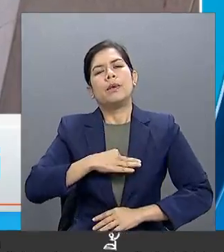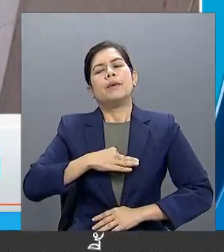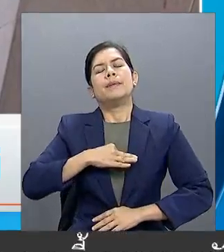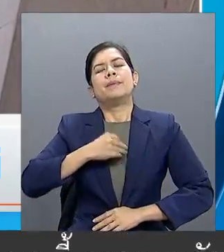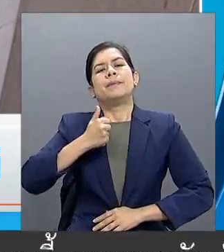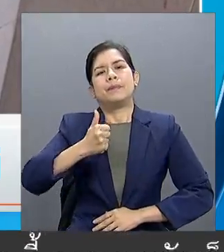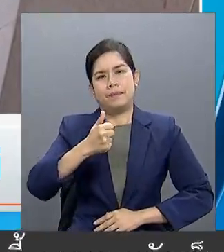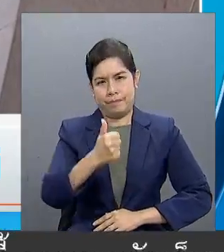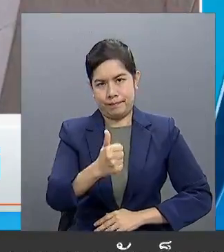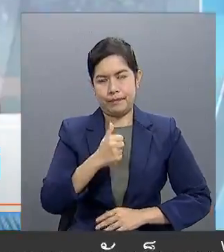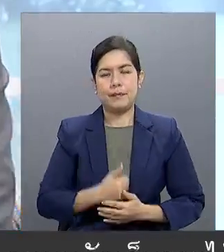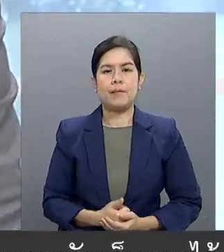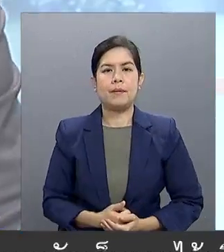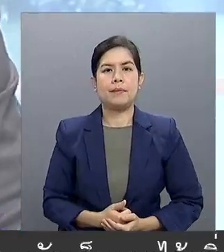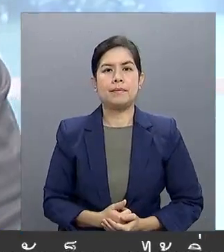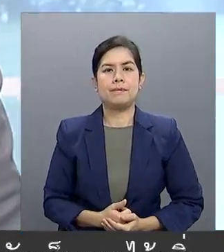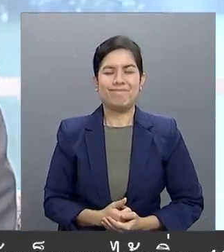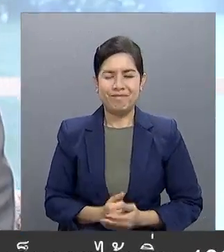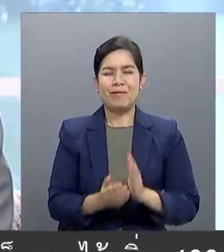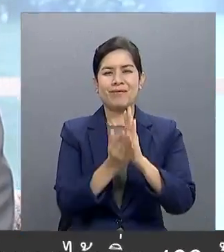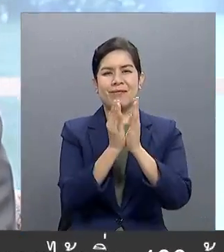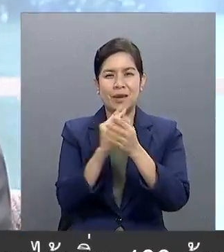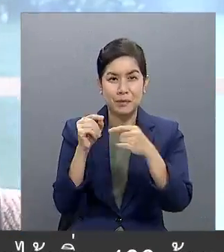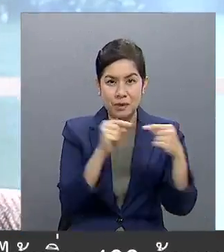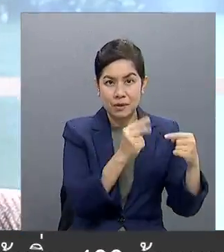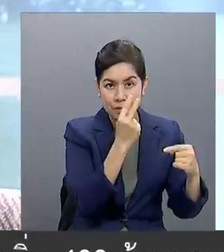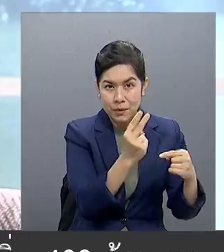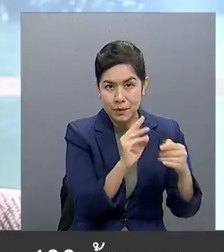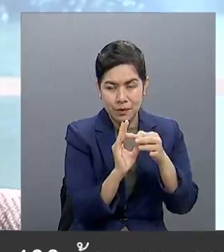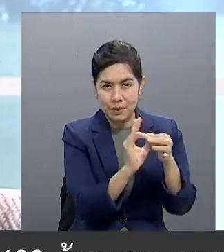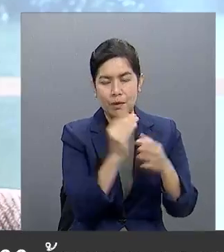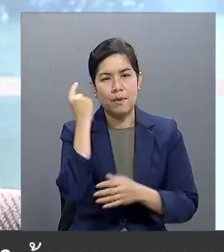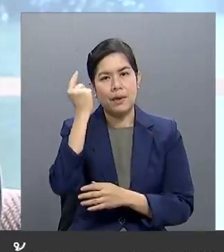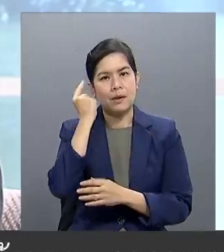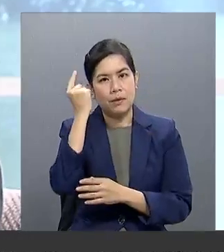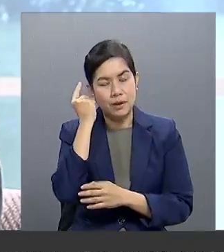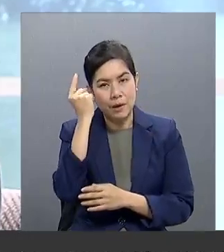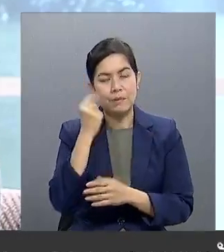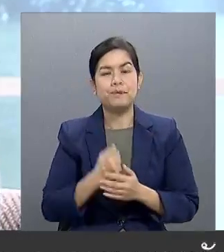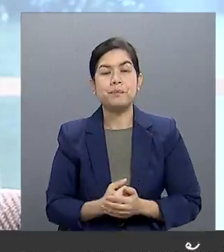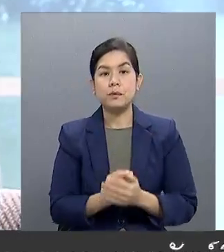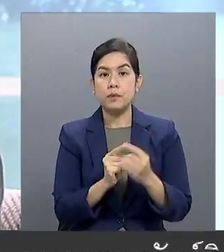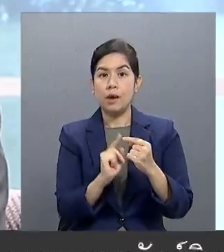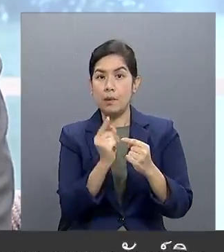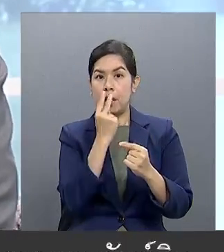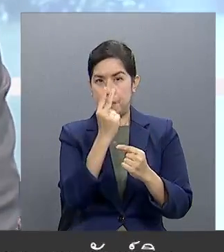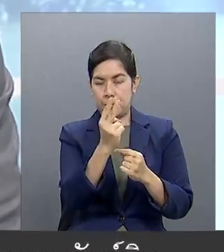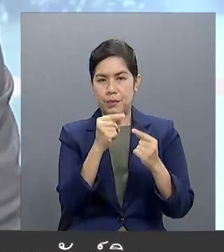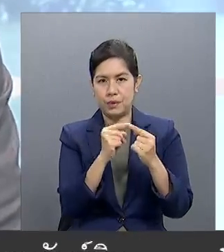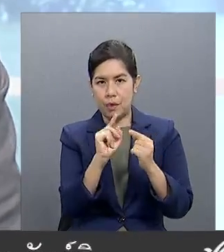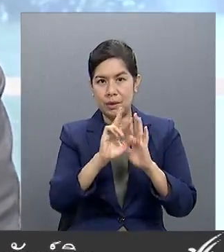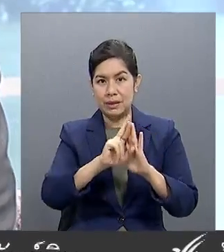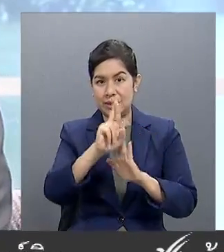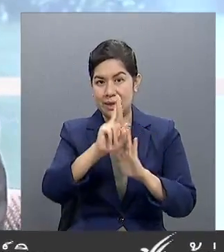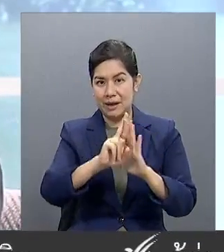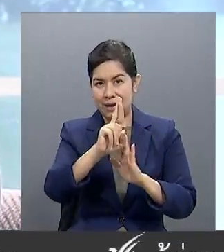ค่ะ ครับอ่ะเรื่องราวต่อมายังอยู่กันที่การท่องเที่ยวนะครับจากสุราษฎร์ธานีบินตรงขึ้นไปเที่ยวที่จังหวัดเชียงรายนะครับพร้อมกับสักการะ